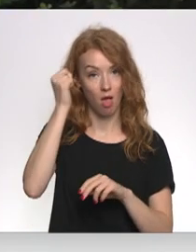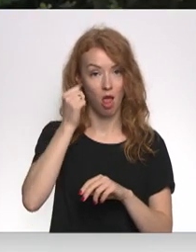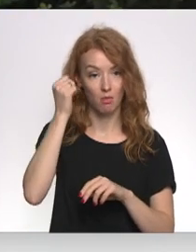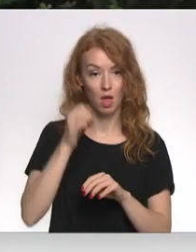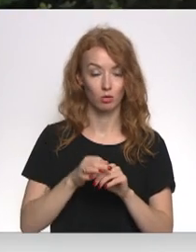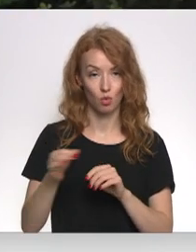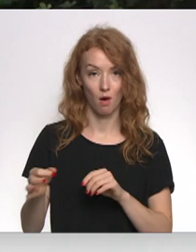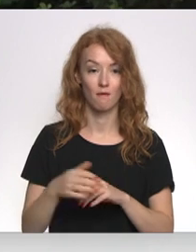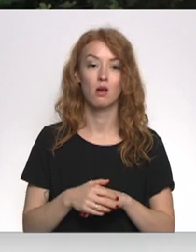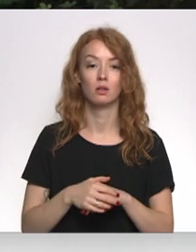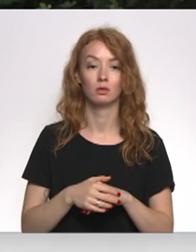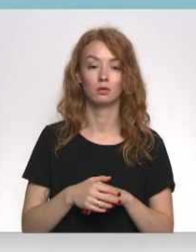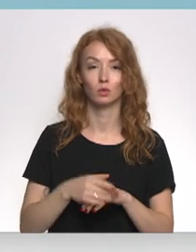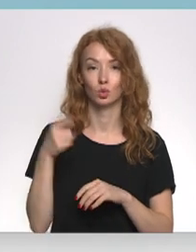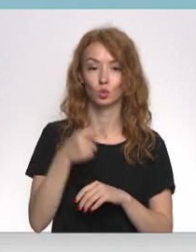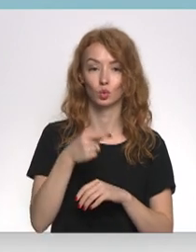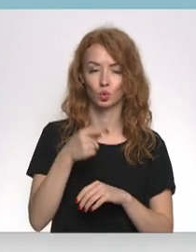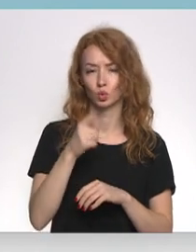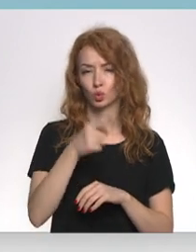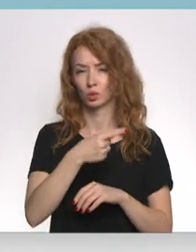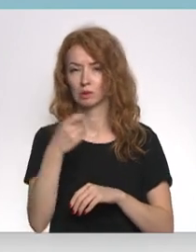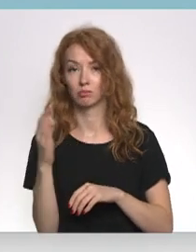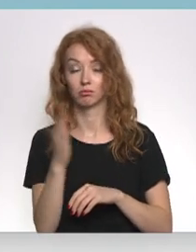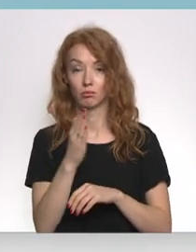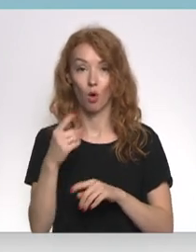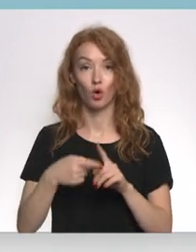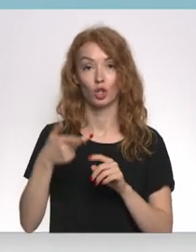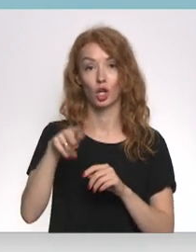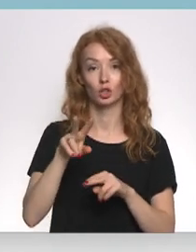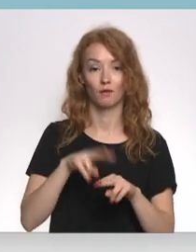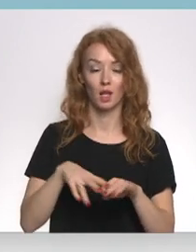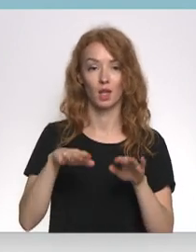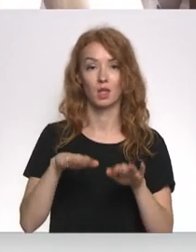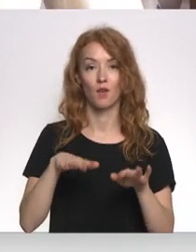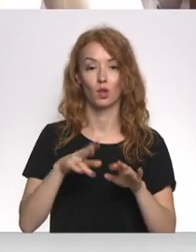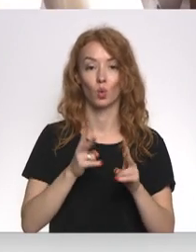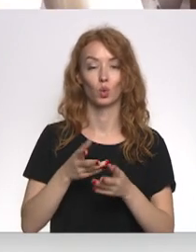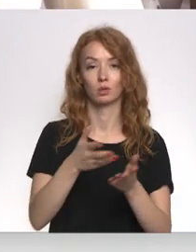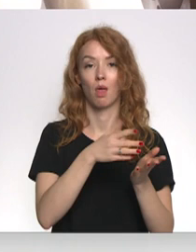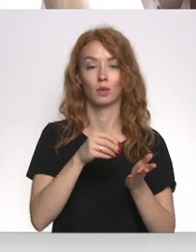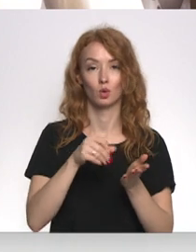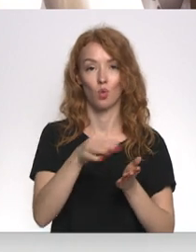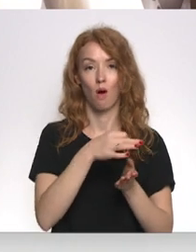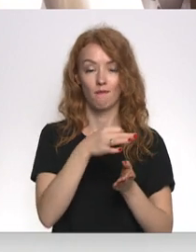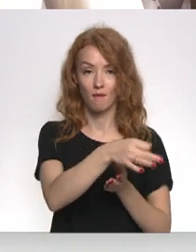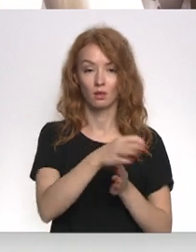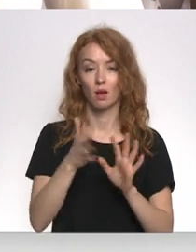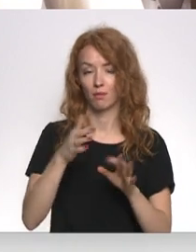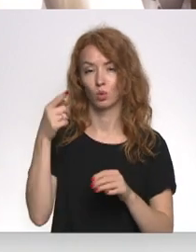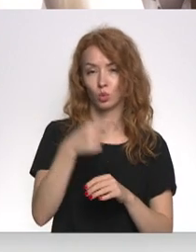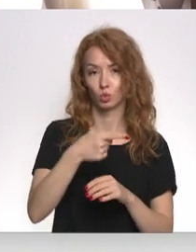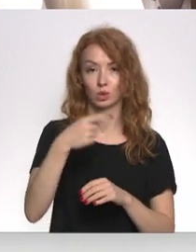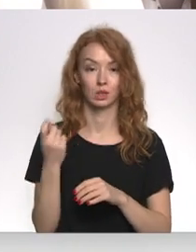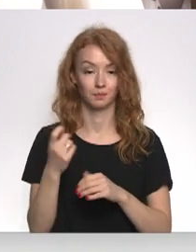novads. Vairāk kā 1100, un trešajā vietā ir Dienvidkurzemes novads, vairāk arī kā